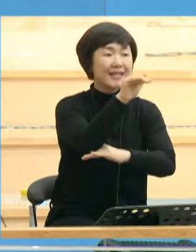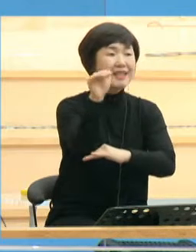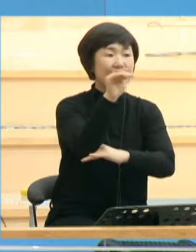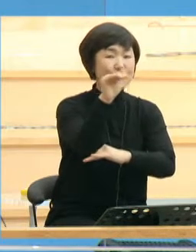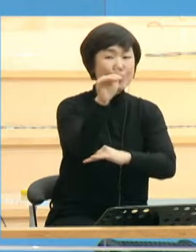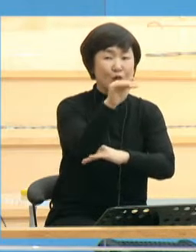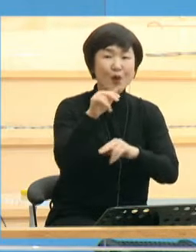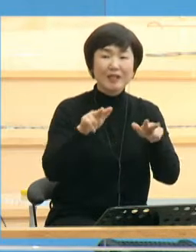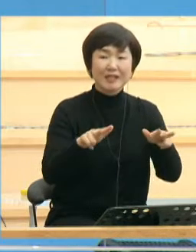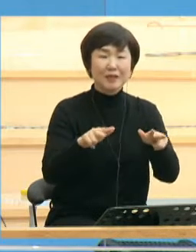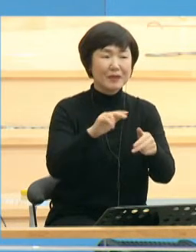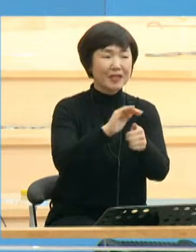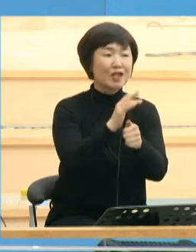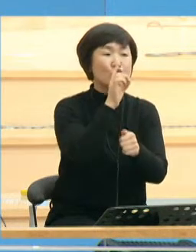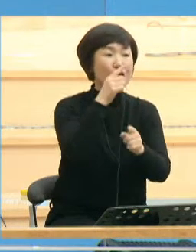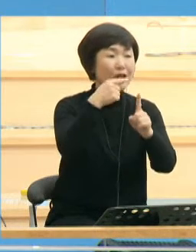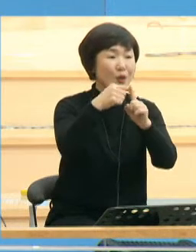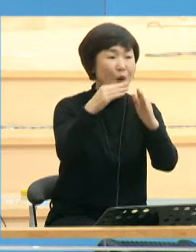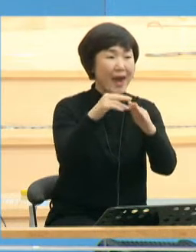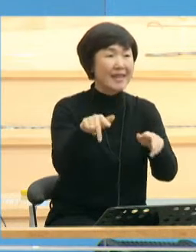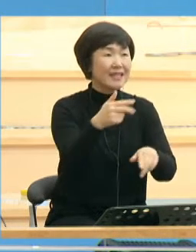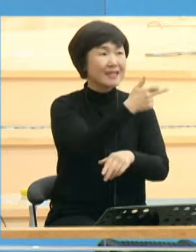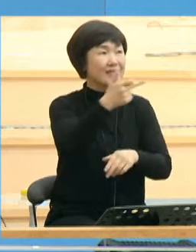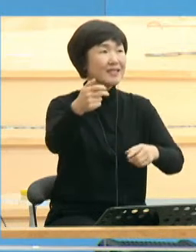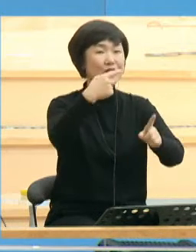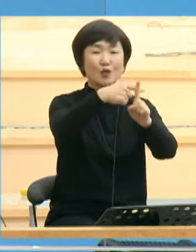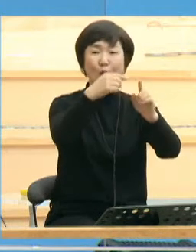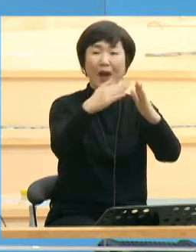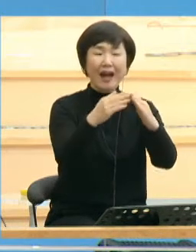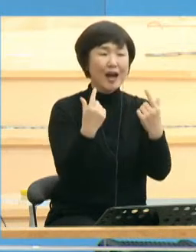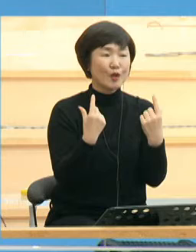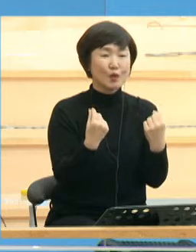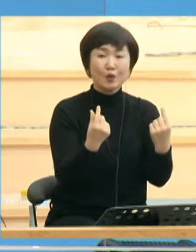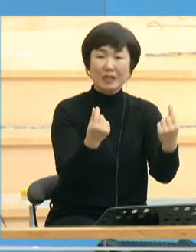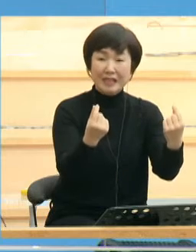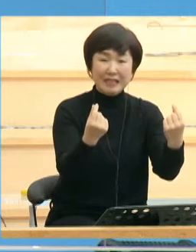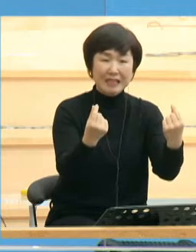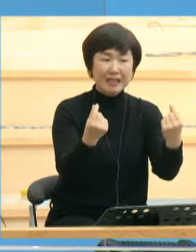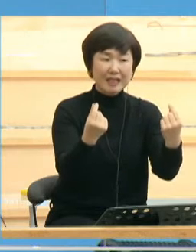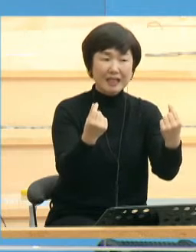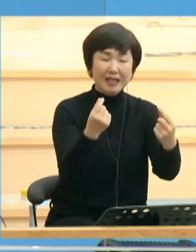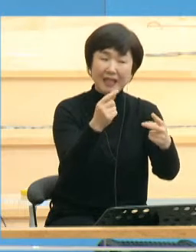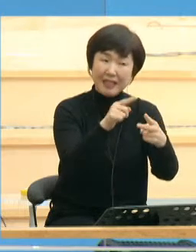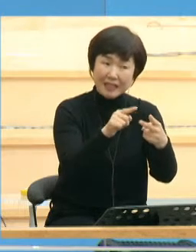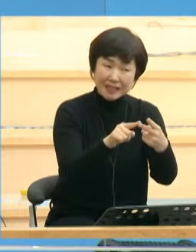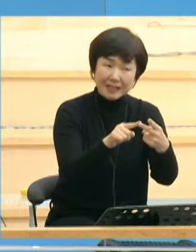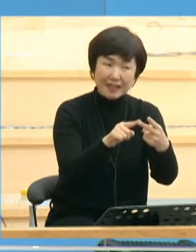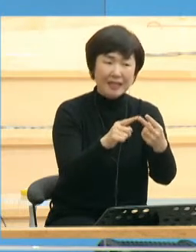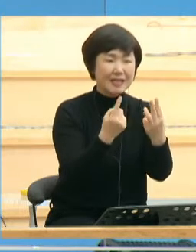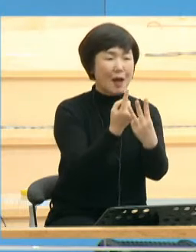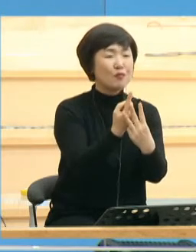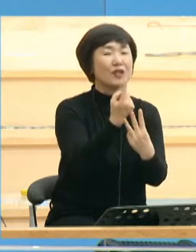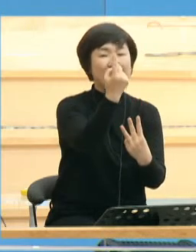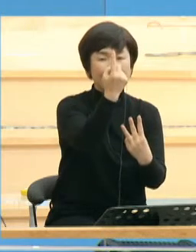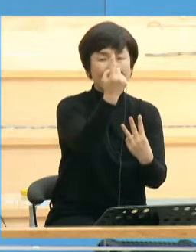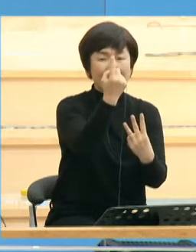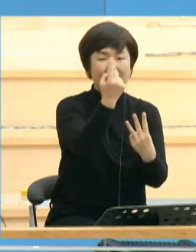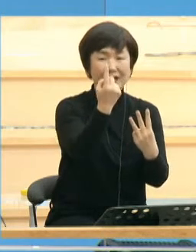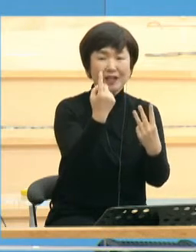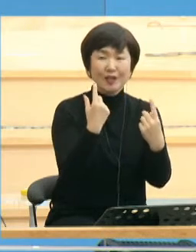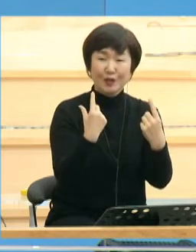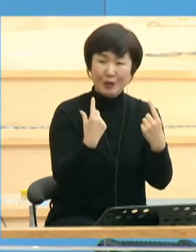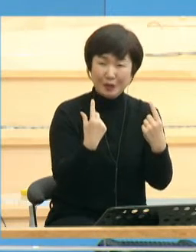우리 경산 주안 규모가 어떻게 되신다구요 3 분위기를 금어초 중 충 필요